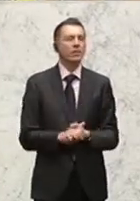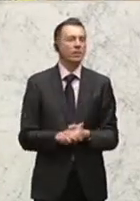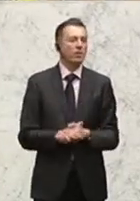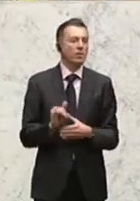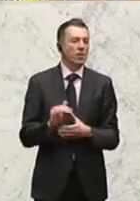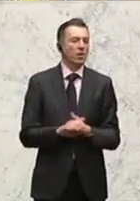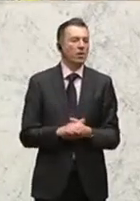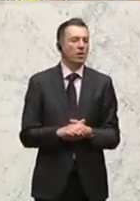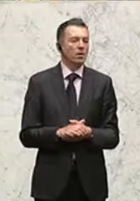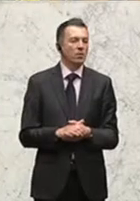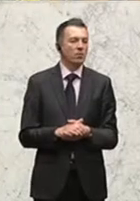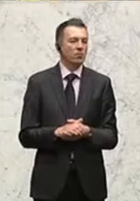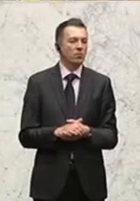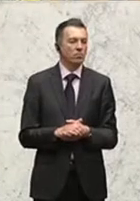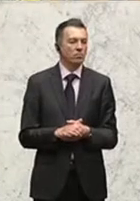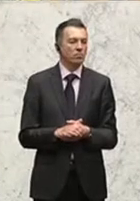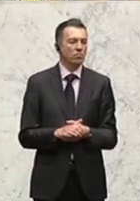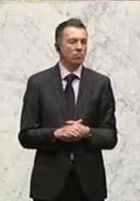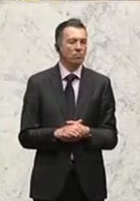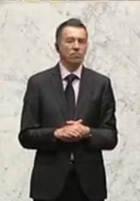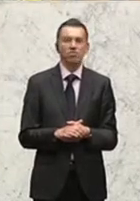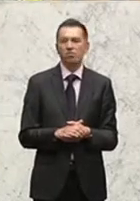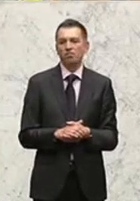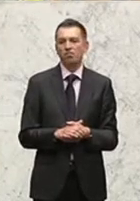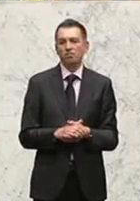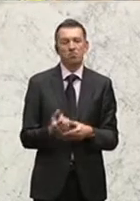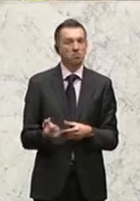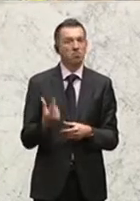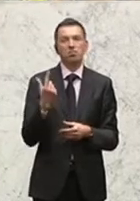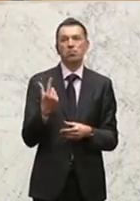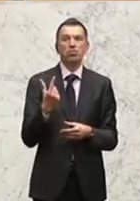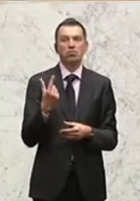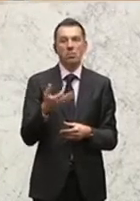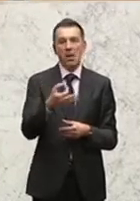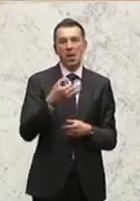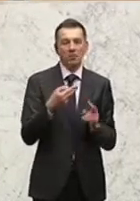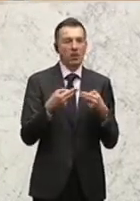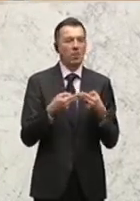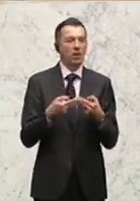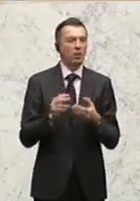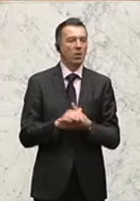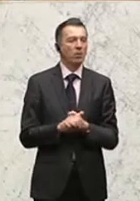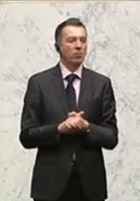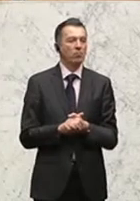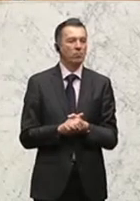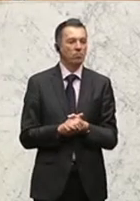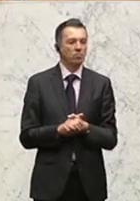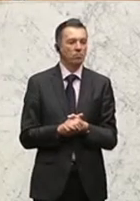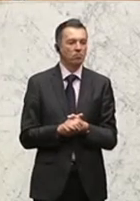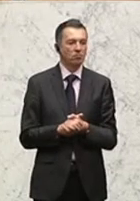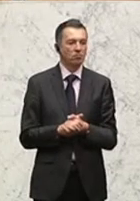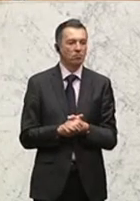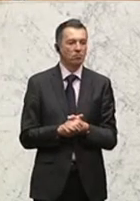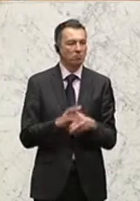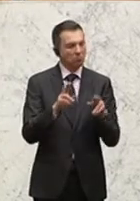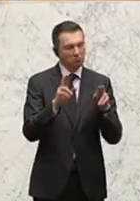Ja, wir haben es hier durchaus mit einer außergewöhnlichen Anfragebeantwortung zu tun. Da